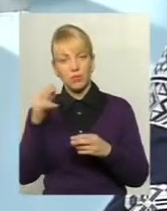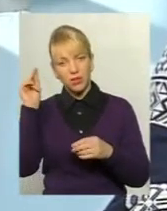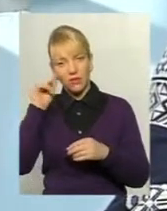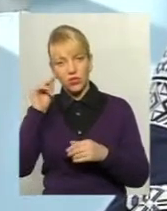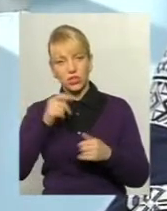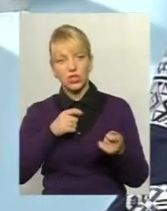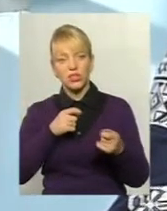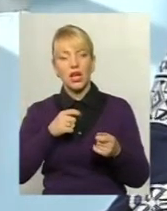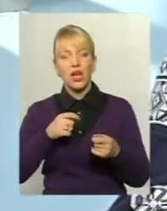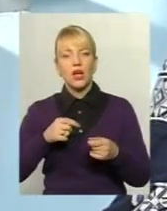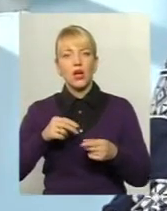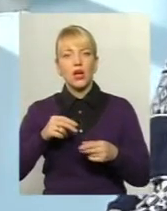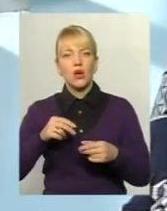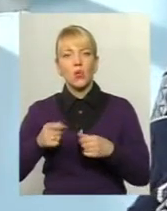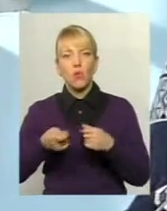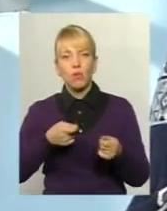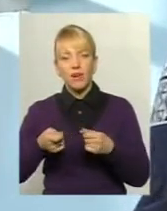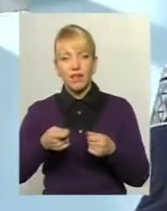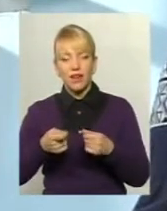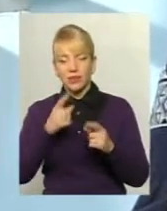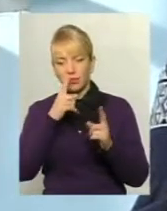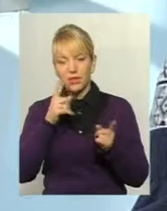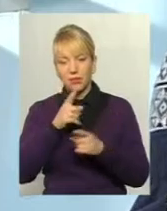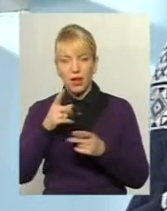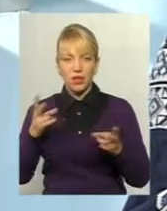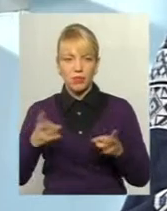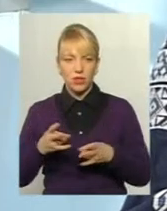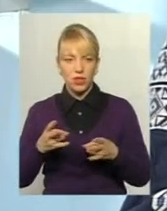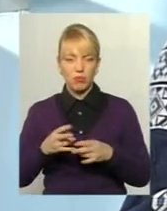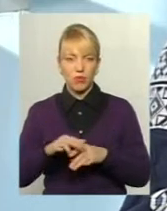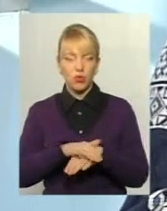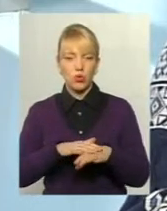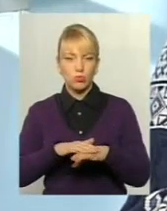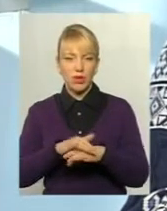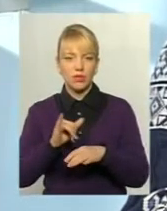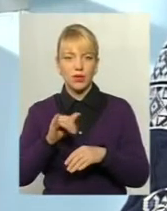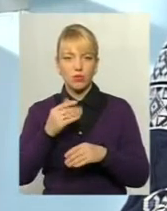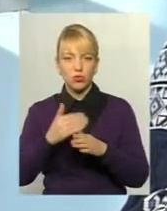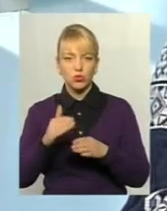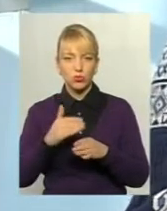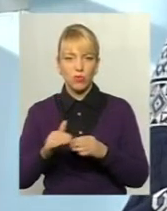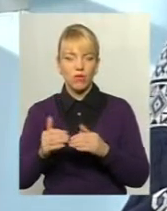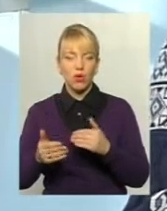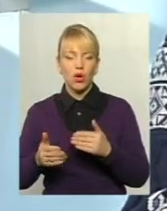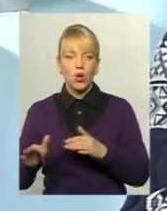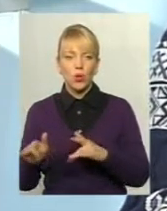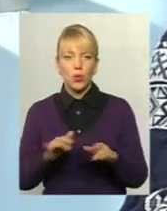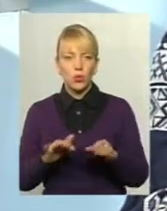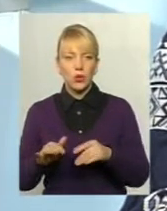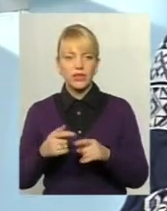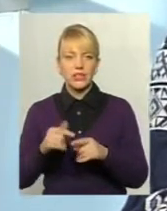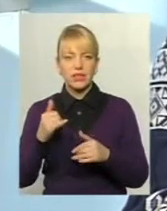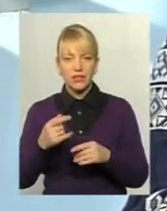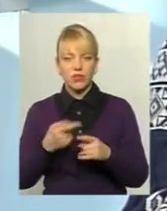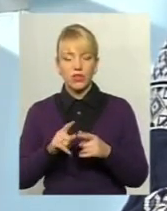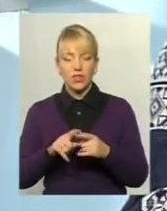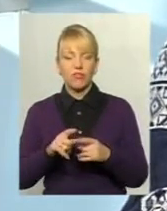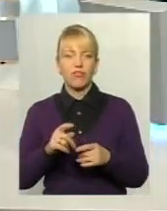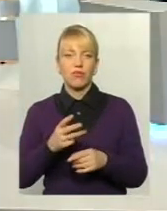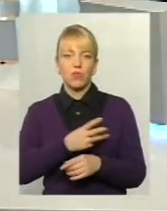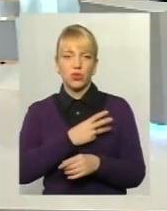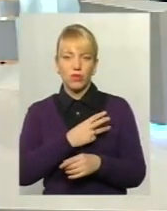управляти мінімальними потребами громади і поступово рухатися. І в даному випадку вони, безумовно, вмотивовані і